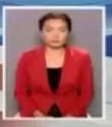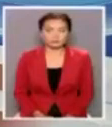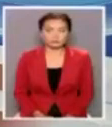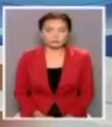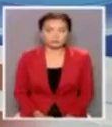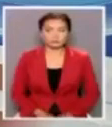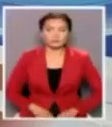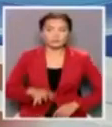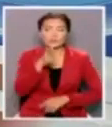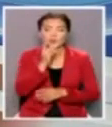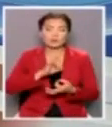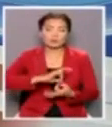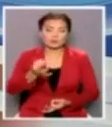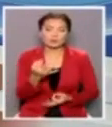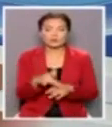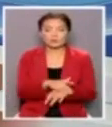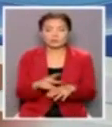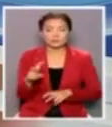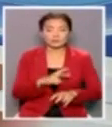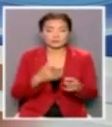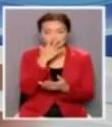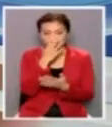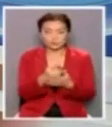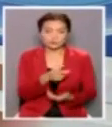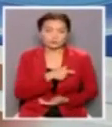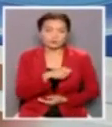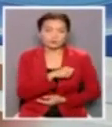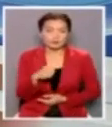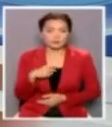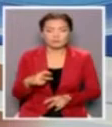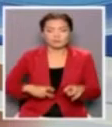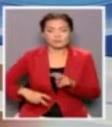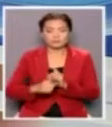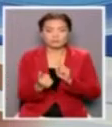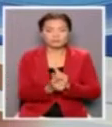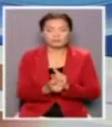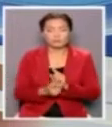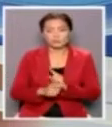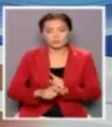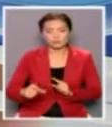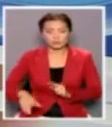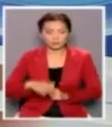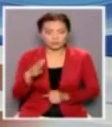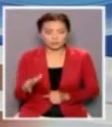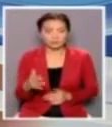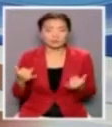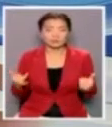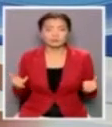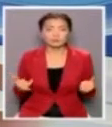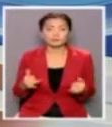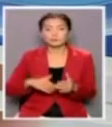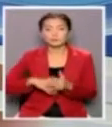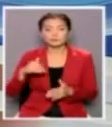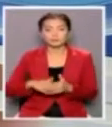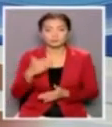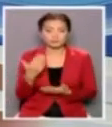настало время когда не народ ищет своего депутата депутат ищет встречи со своими избирателями то есть через праймериз